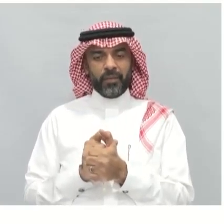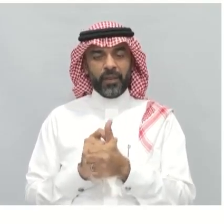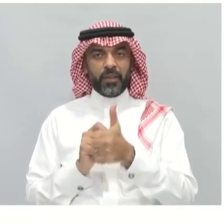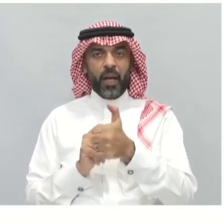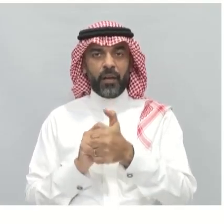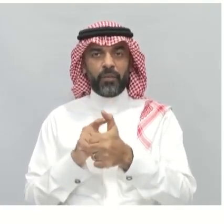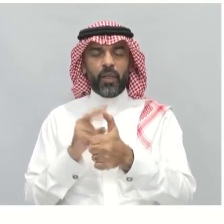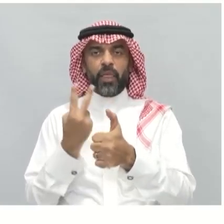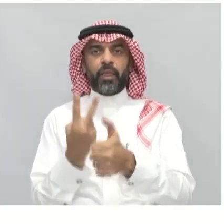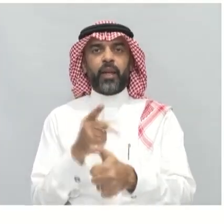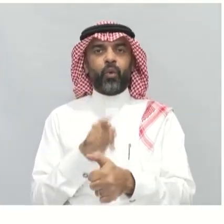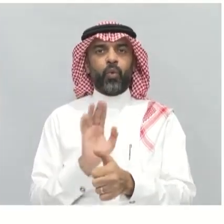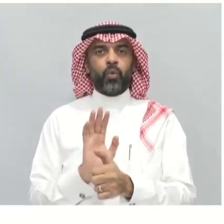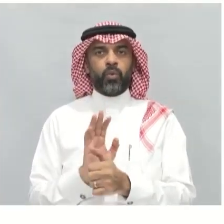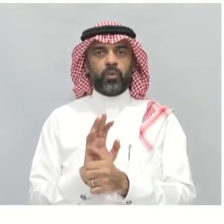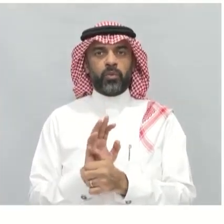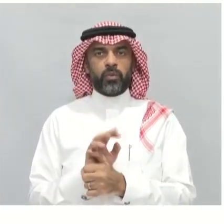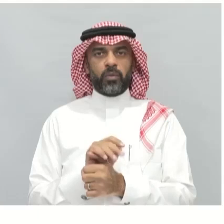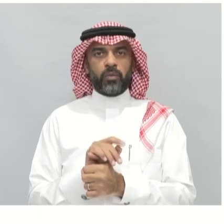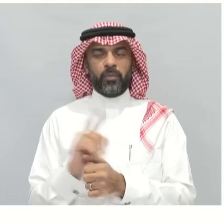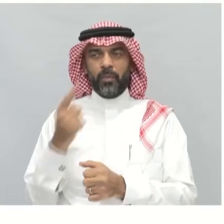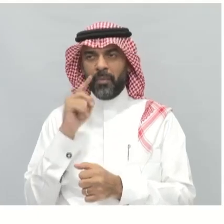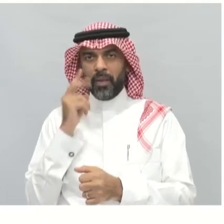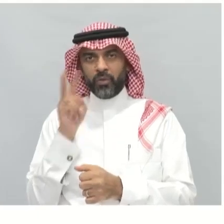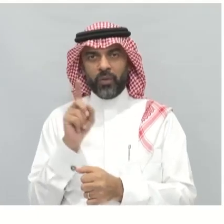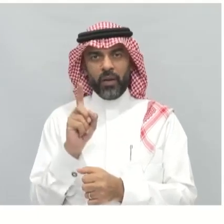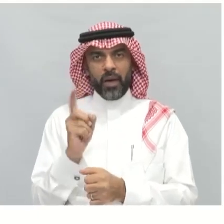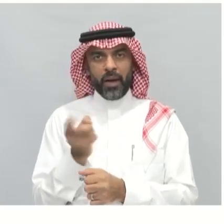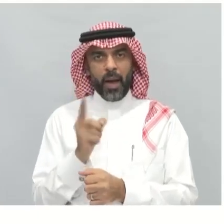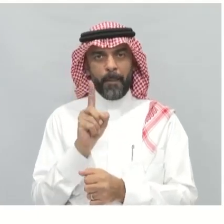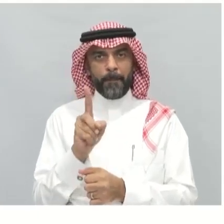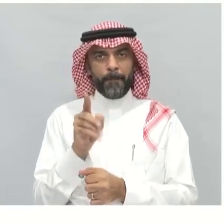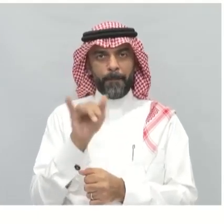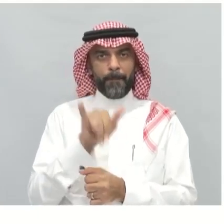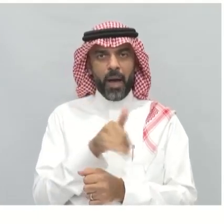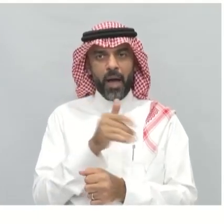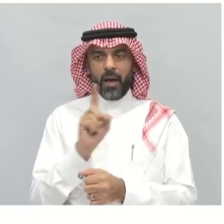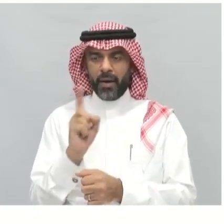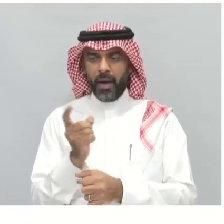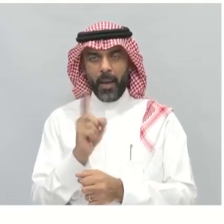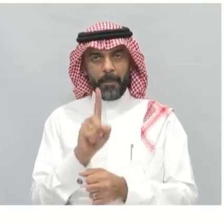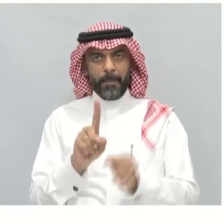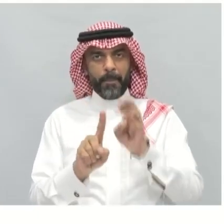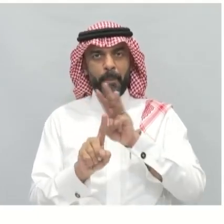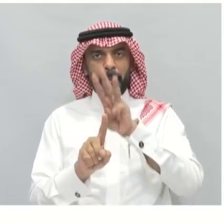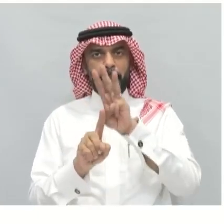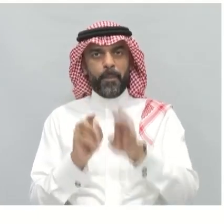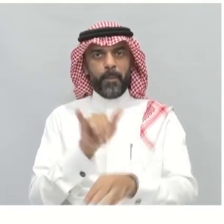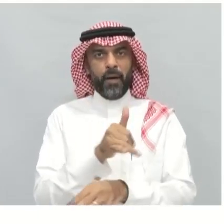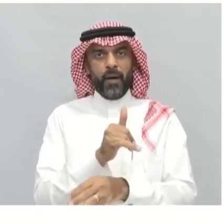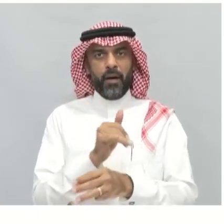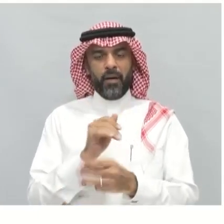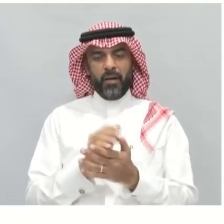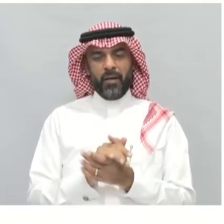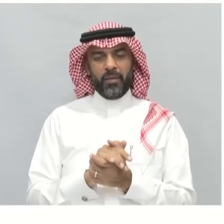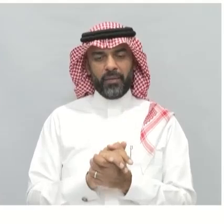مثل ربى وزكى ومثلها ايضا الفعل السابق نم